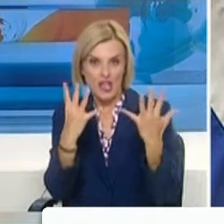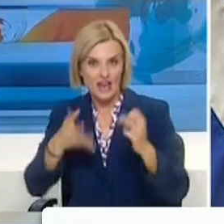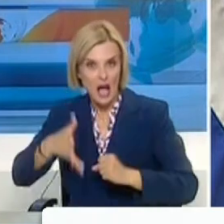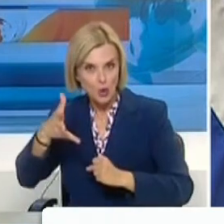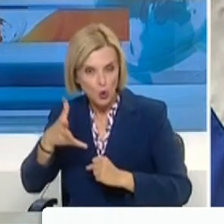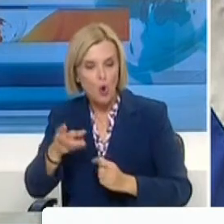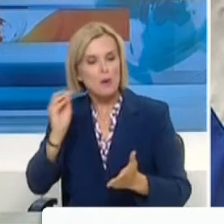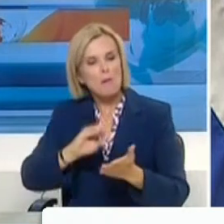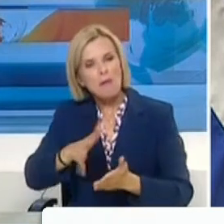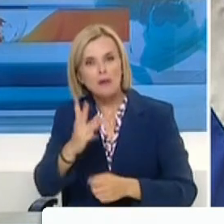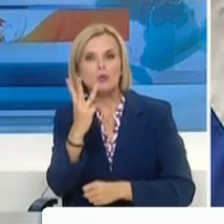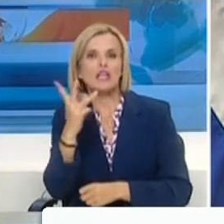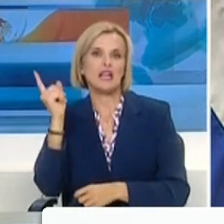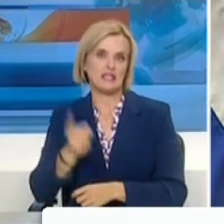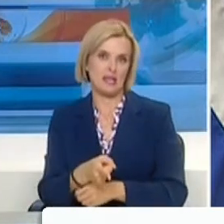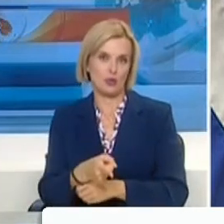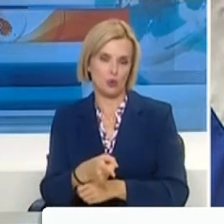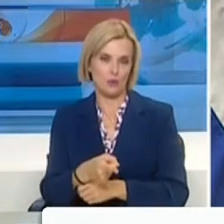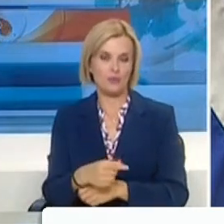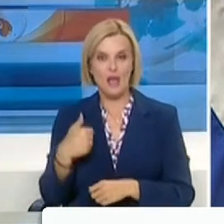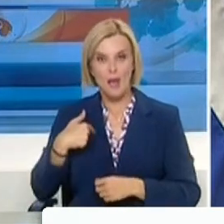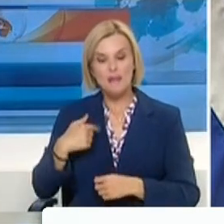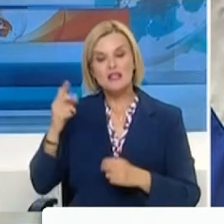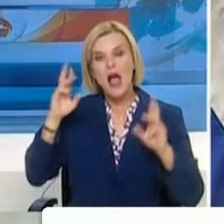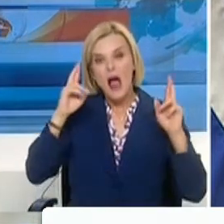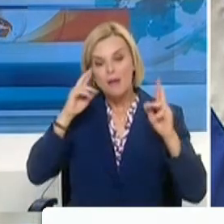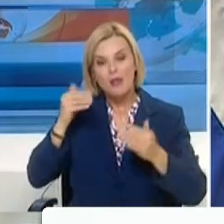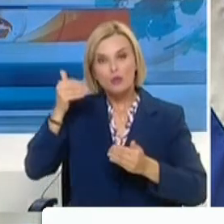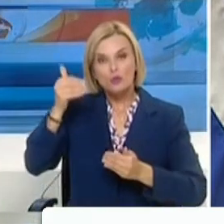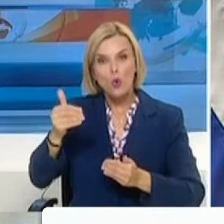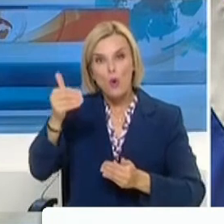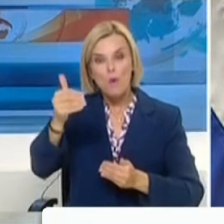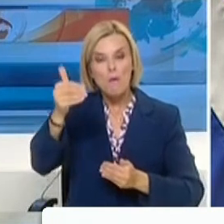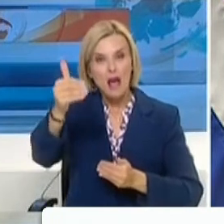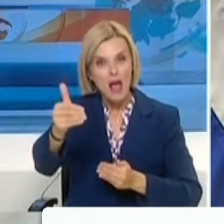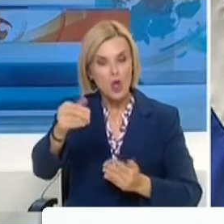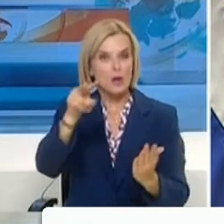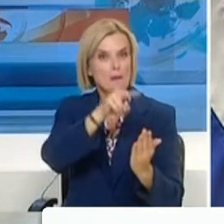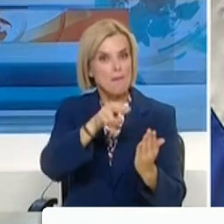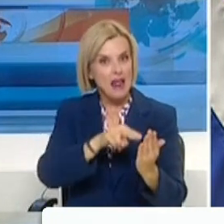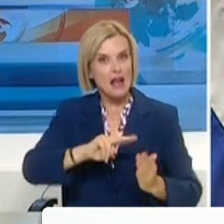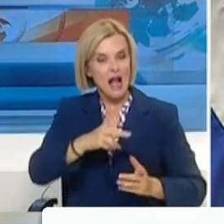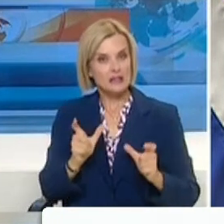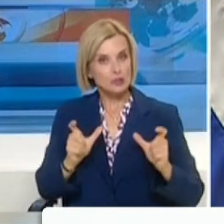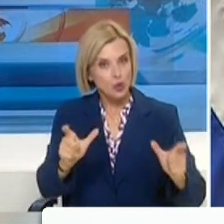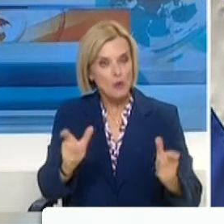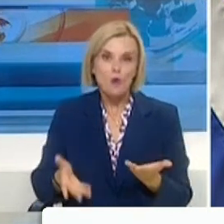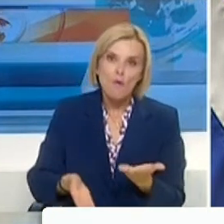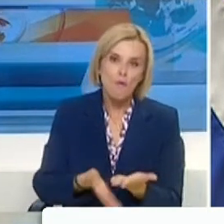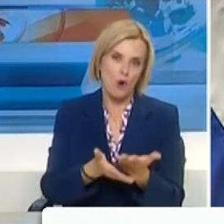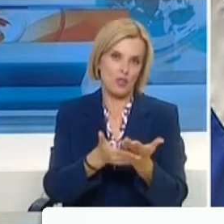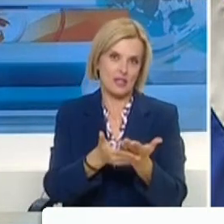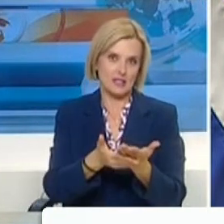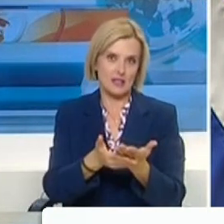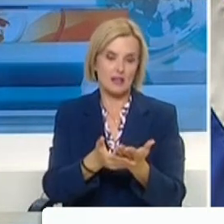μέλλον σκεφτόμαστε και ειδικές κατηγορίες πληθυσμού που θα θέλαμε να δούμε την εξάπλωση της νόσου με τις μελέτες αντισωμάτων, όπου